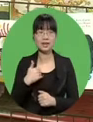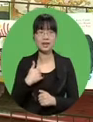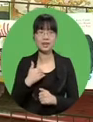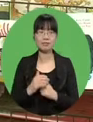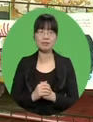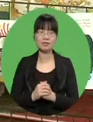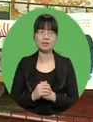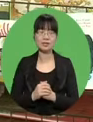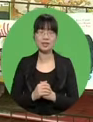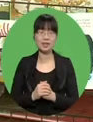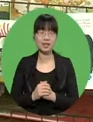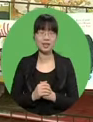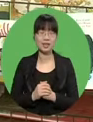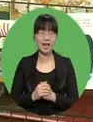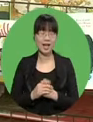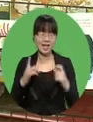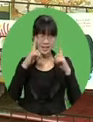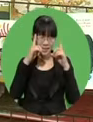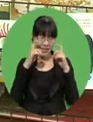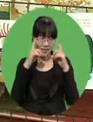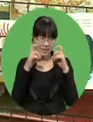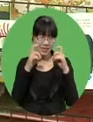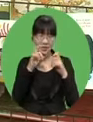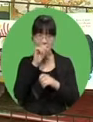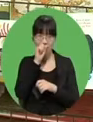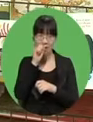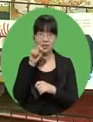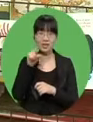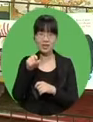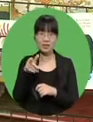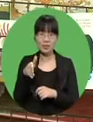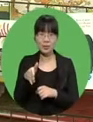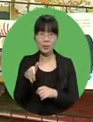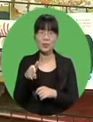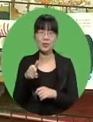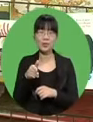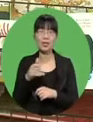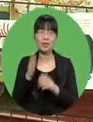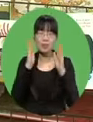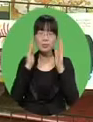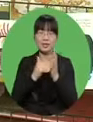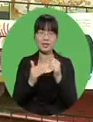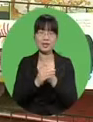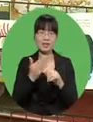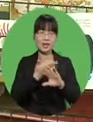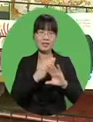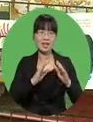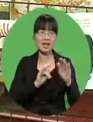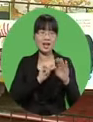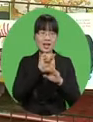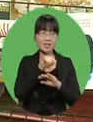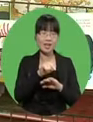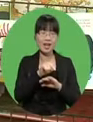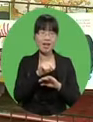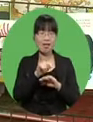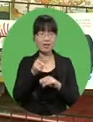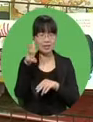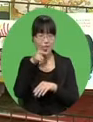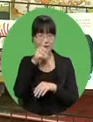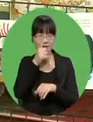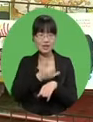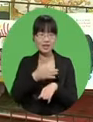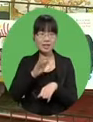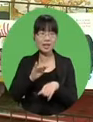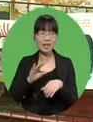사진 촬영하는 걸 되게 좋아하고 그런 과를 다녔기 때문에 외국에 나가서 뭐 촬영을 한다던가 그런 게 있었는데,